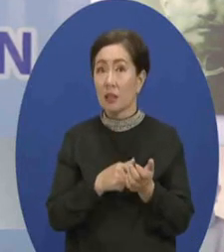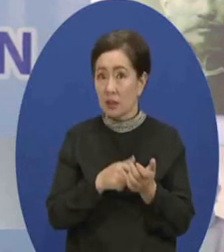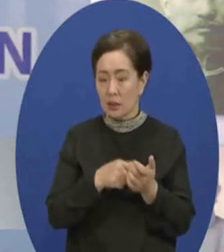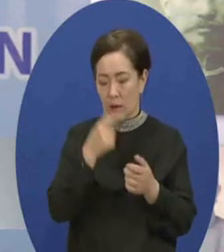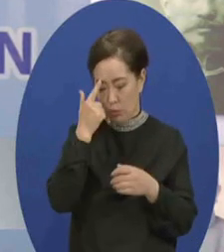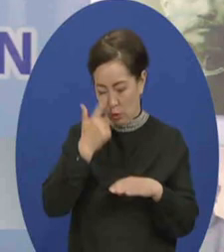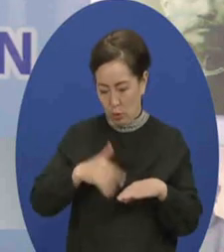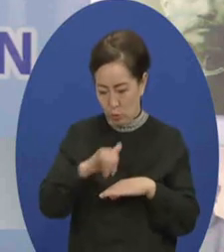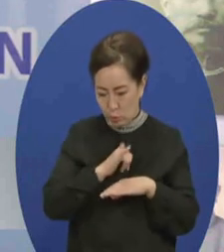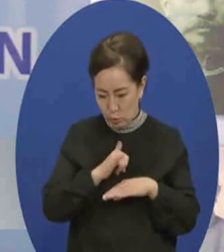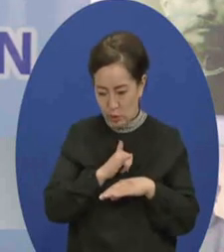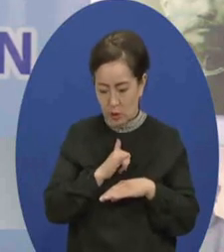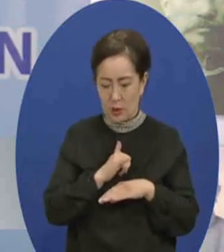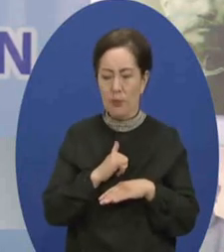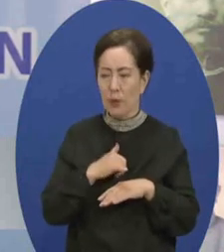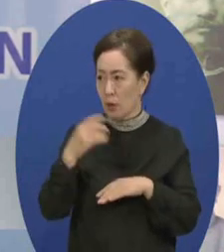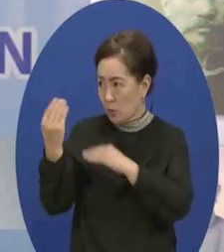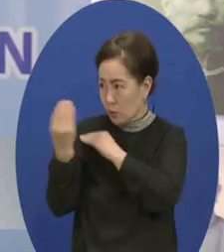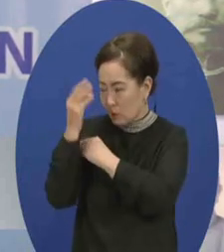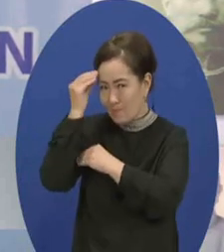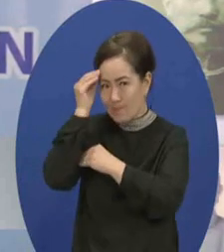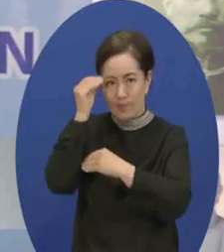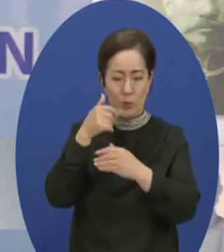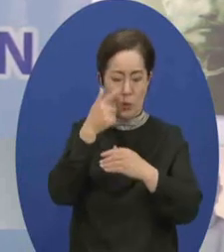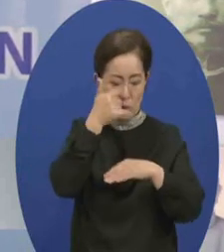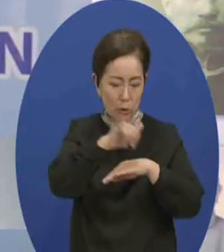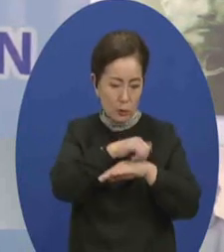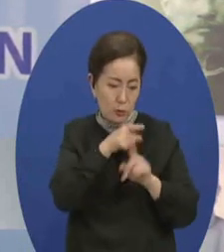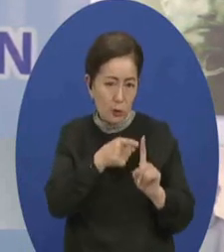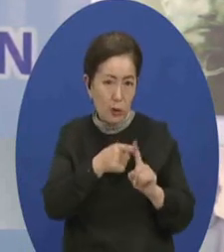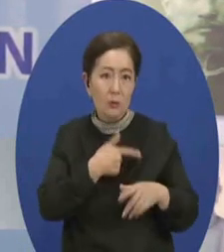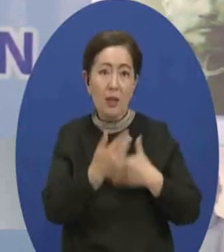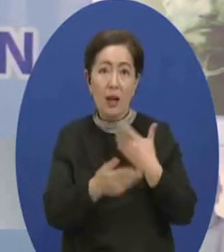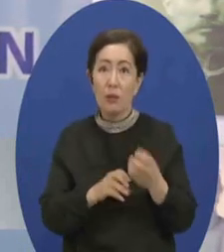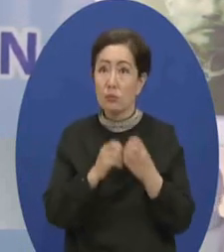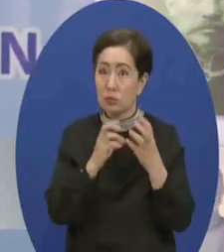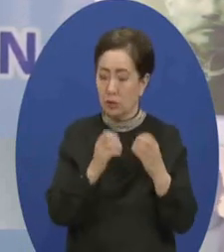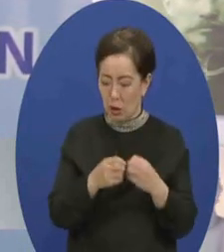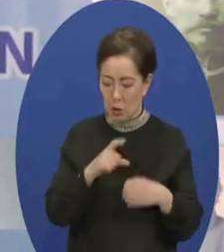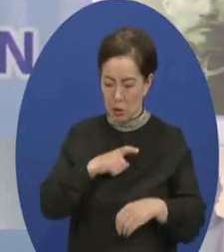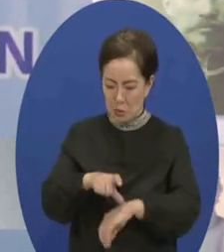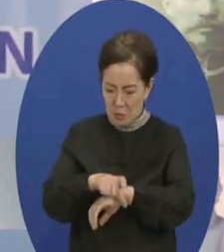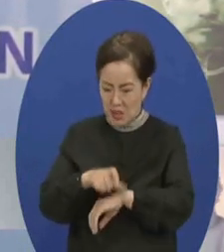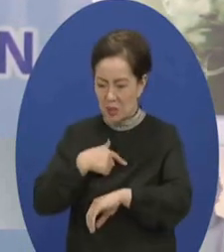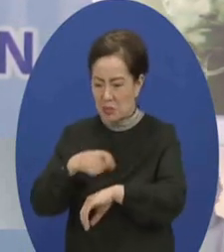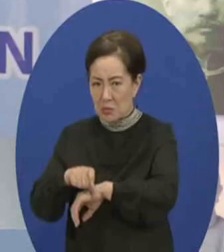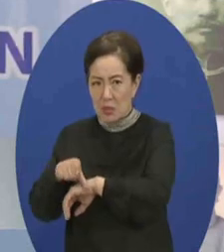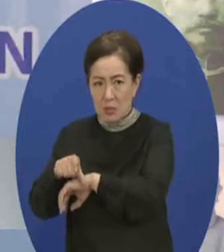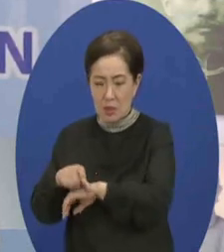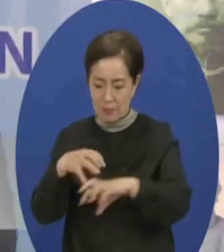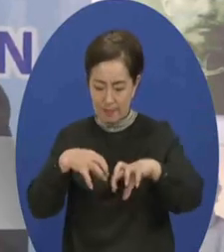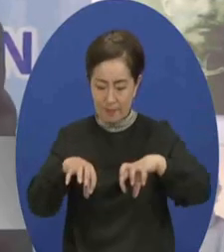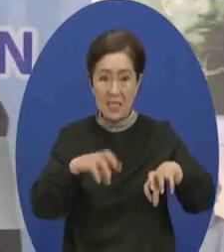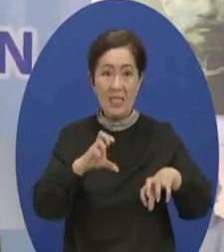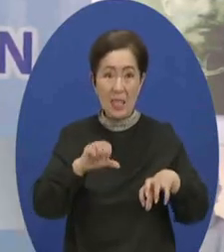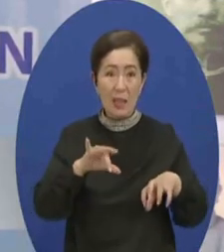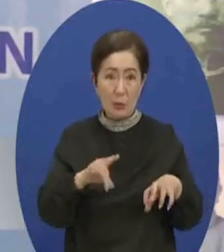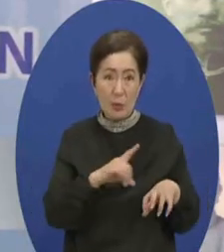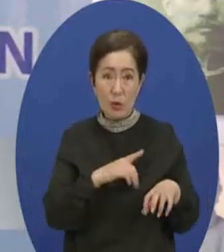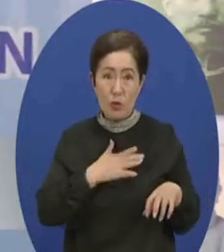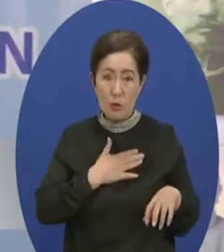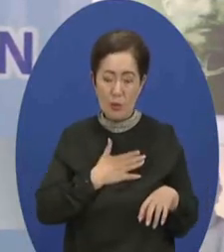сурч боловсрсан мэдсэн зүйлээ эх орондоо зориулж өөр өөрийнхөө бас эзэмсэн мэрэгчлэр тухайн салбартаа бас